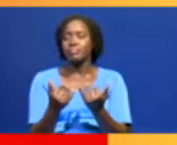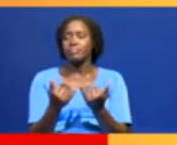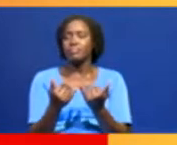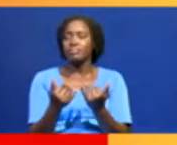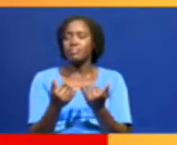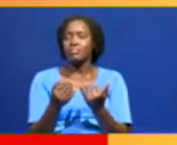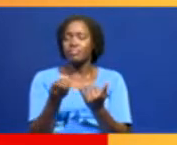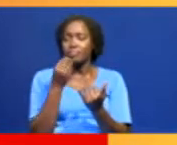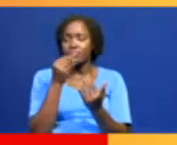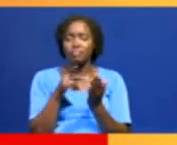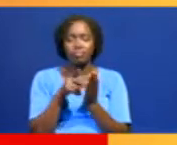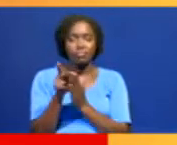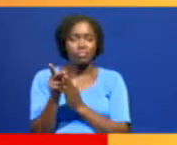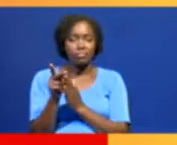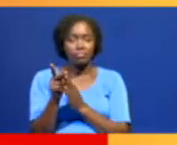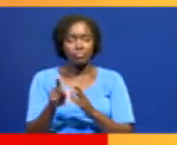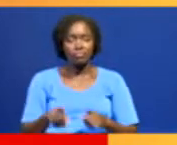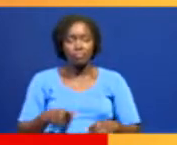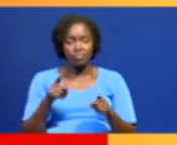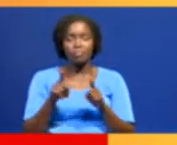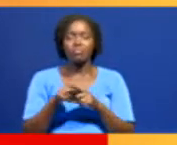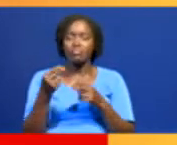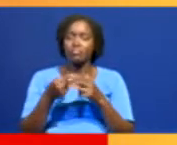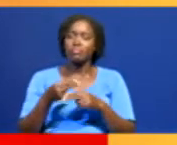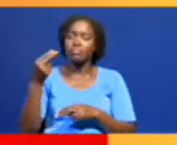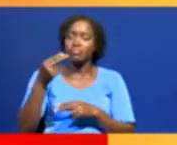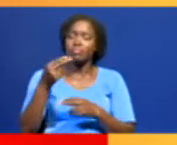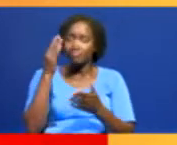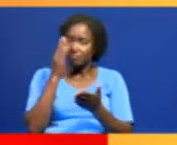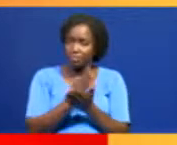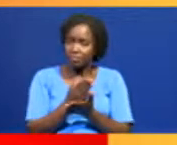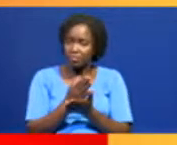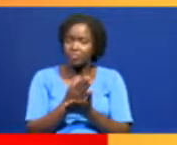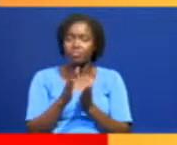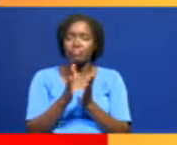ya chakula, bei ya maisha imeenda juu. Kwa hakika imeenda juu.